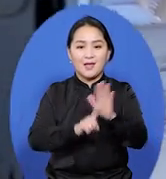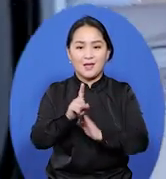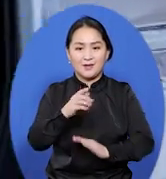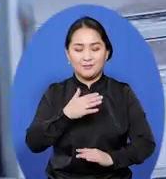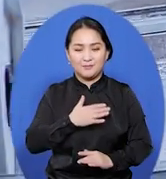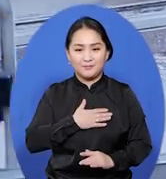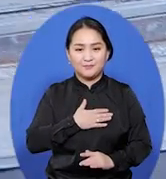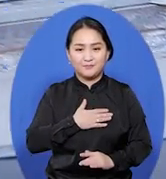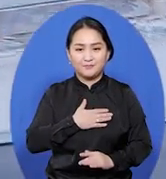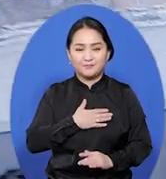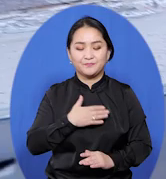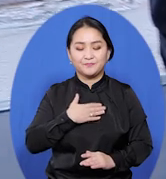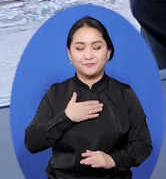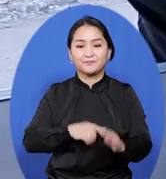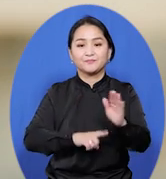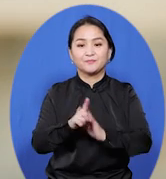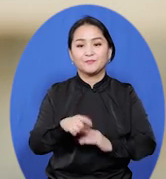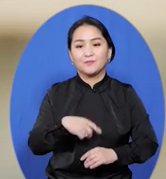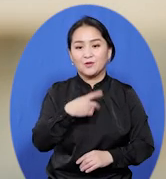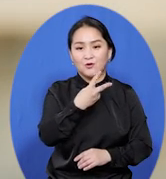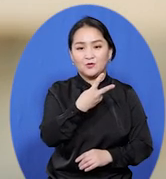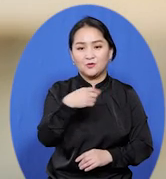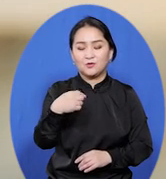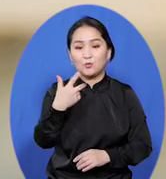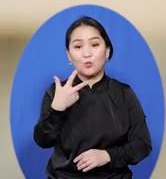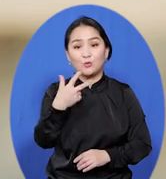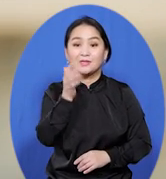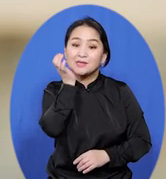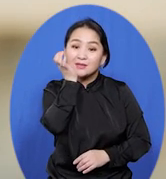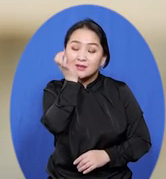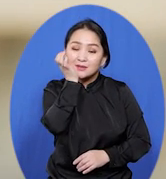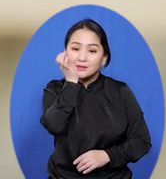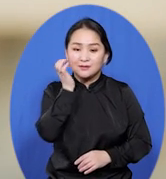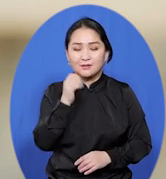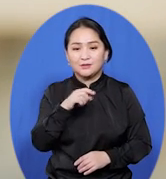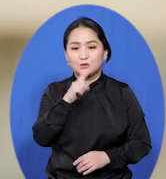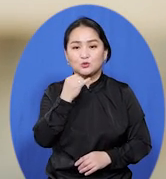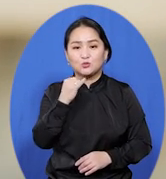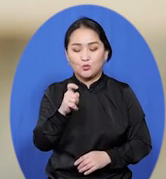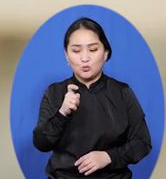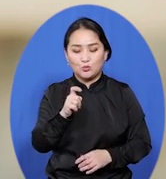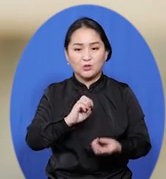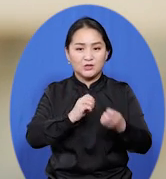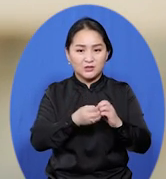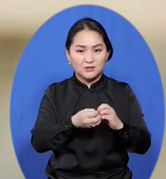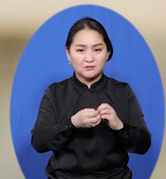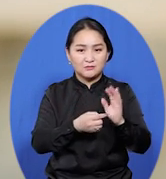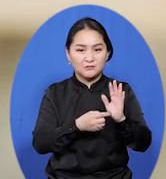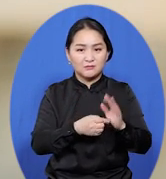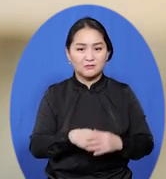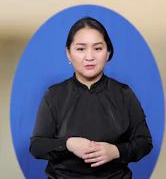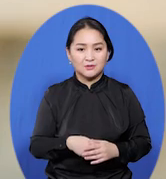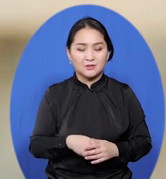Анх би эхлэхдээ нэг 2-3 талах зуухан дээрээ барьж